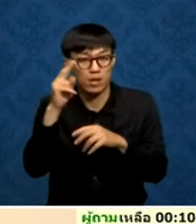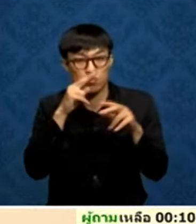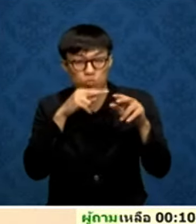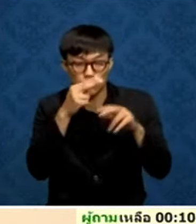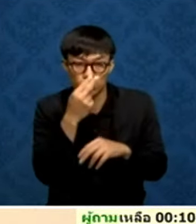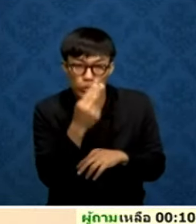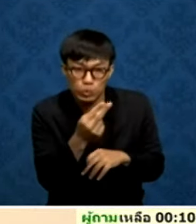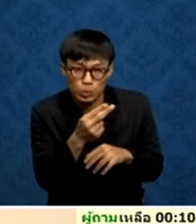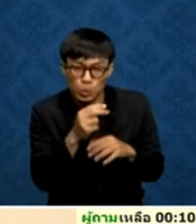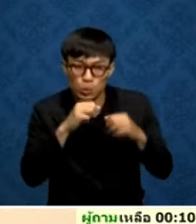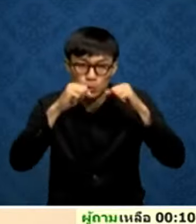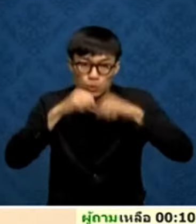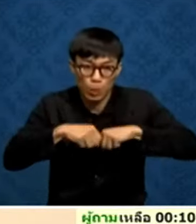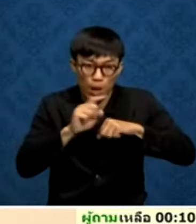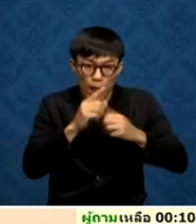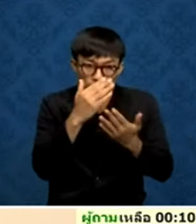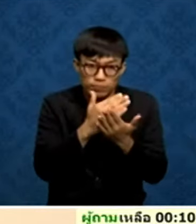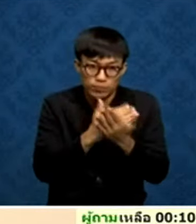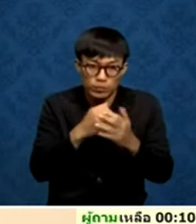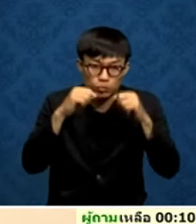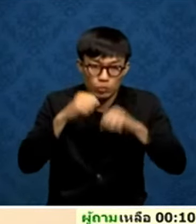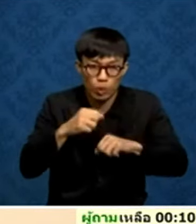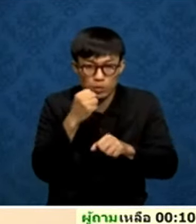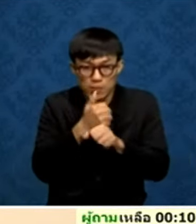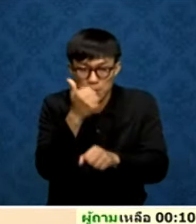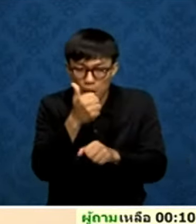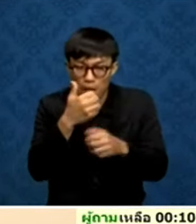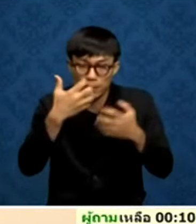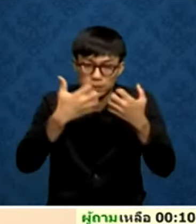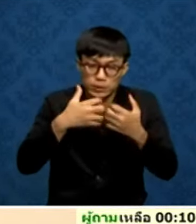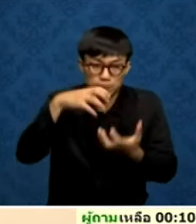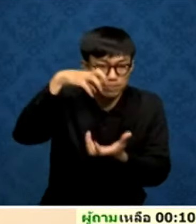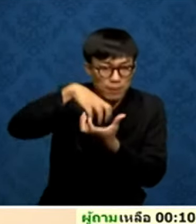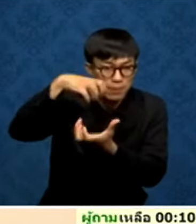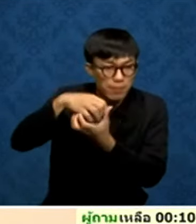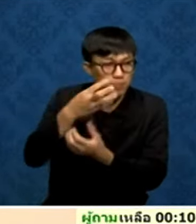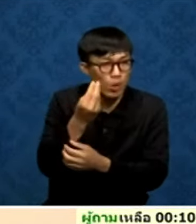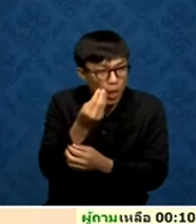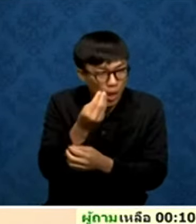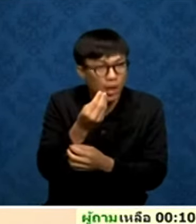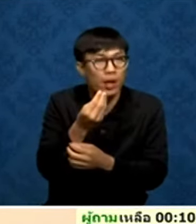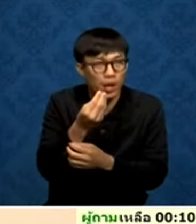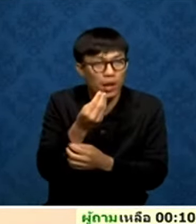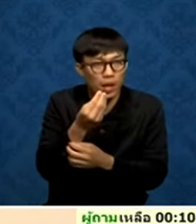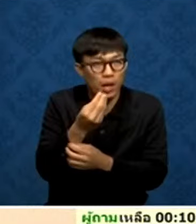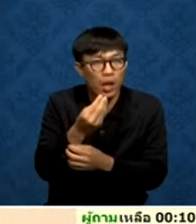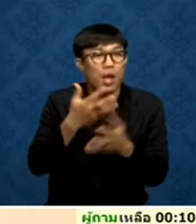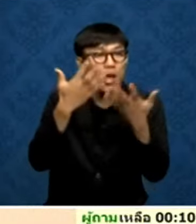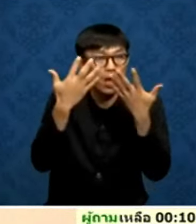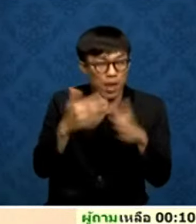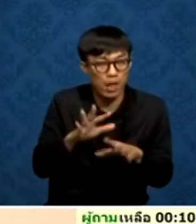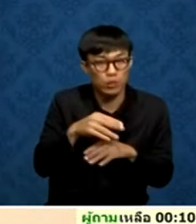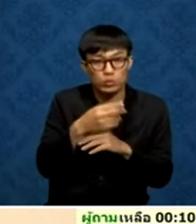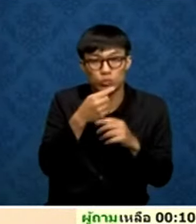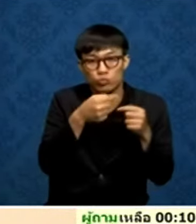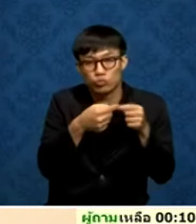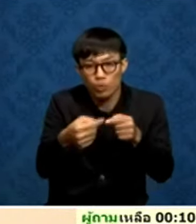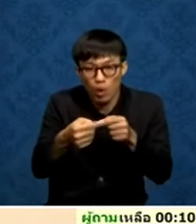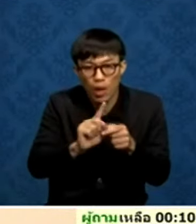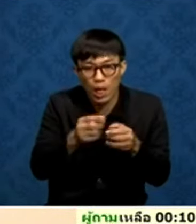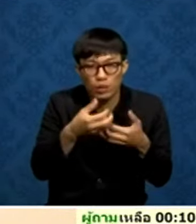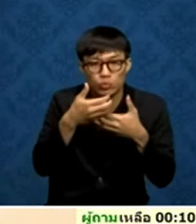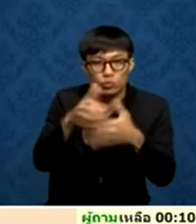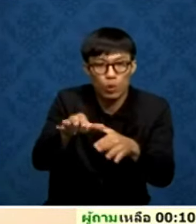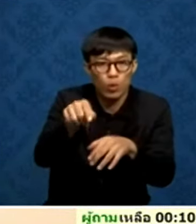งกันเรื่องโลคอลคอนเทนต์เนี่ยทำได้แค่ไหนก็ดูจากความสามารถแล้วจากโลคอลเซคันด์เทียร์ก็จะไปสู่รายย่อย SME ที่ส่งให้กับ